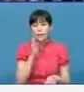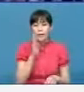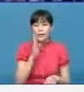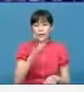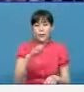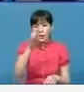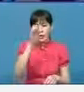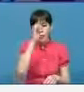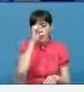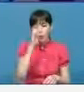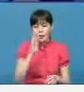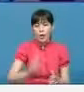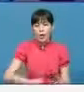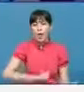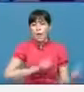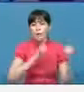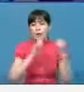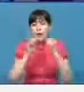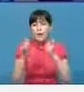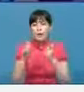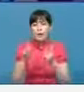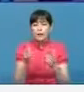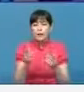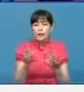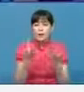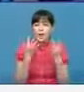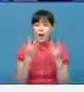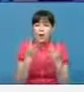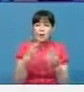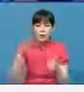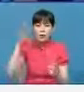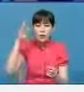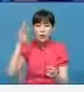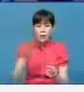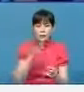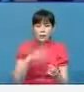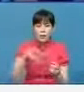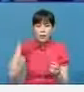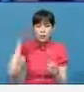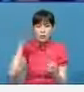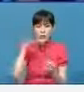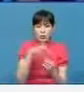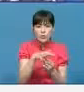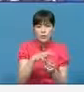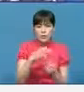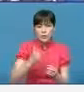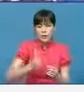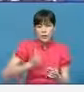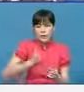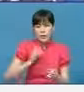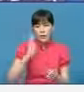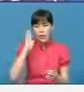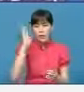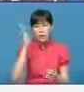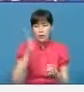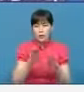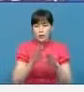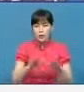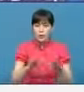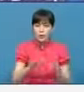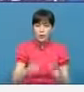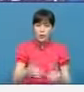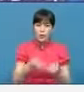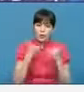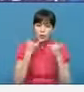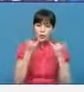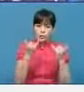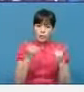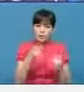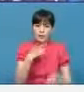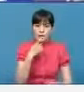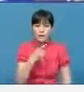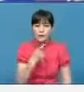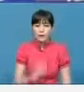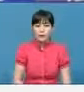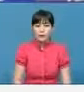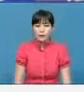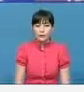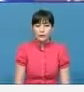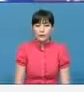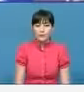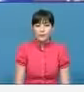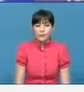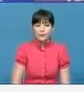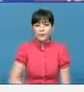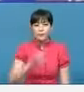қан майданға аттанып, қасық қаны қалғанша алысқан ардақтылардың ерлігі болашақ ұрпаққа зор үлгі деп есептейді олар. Ең